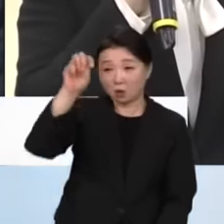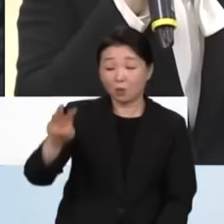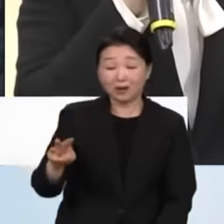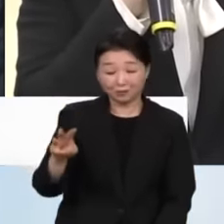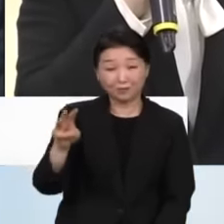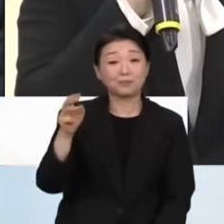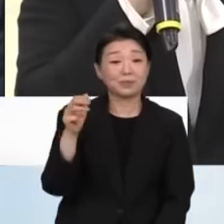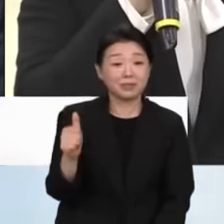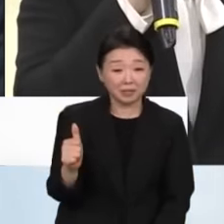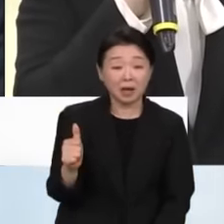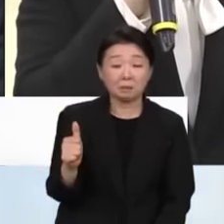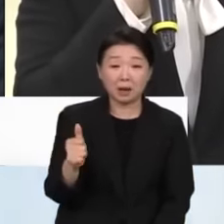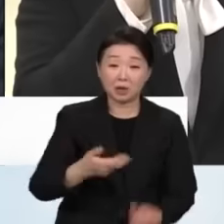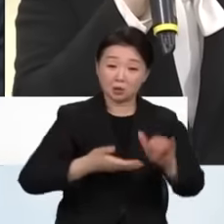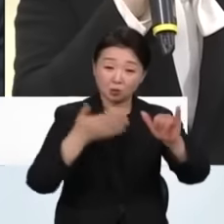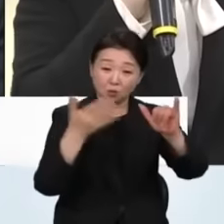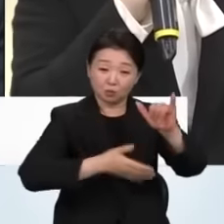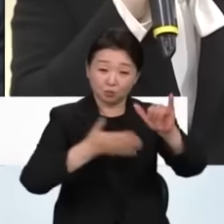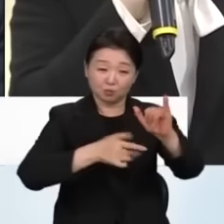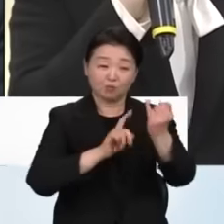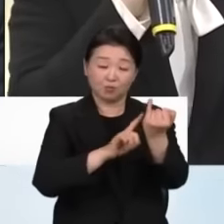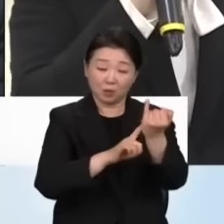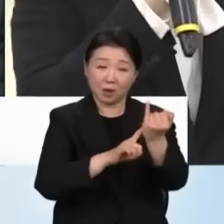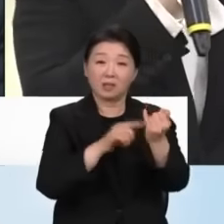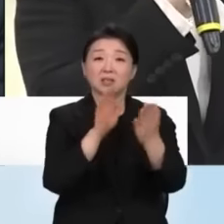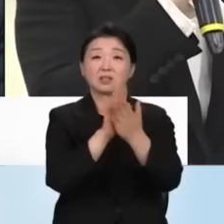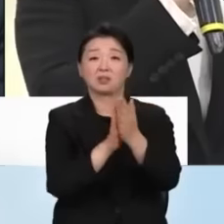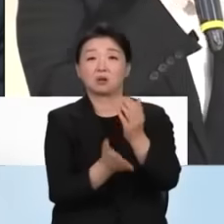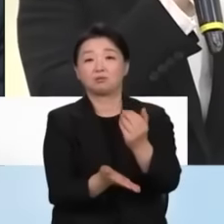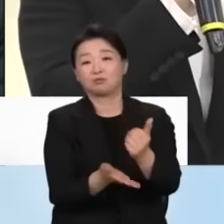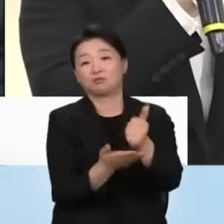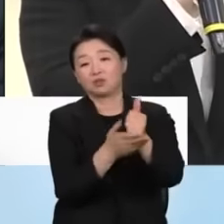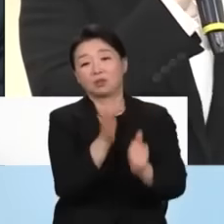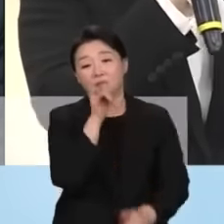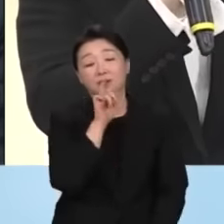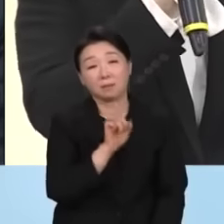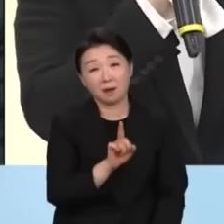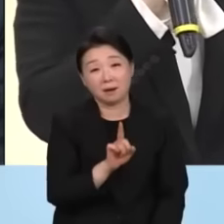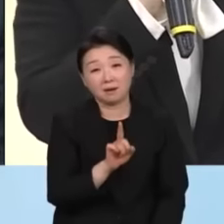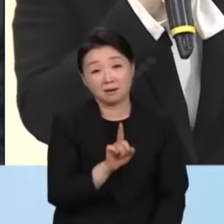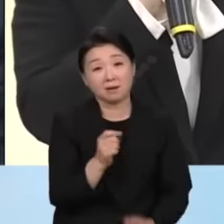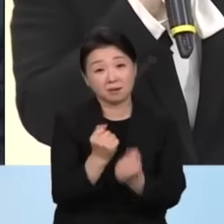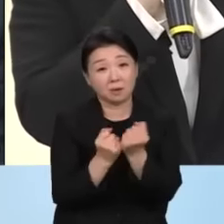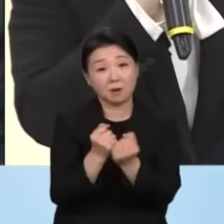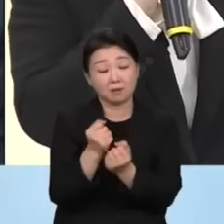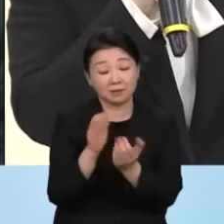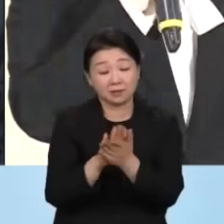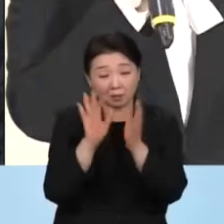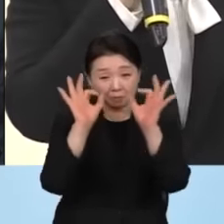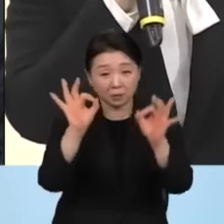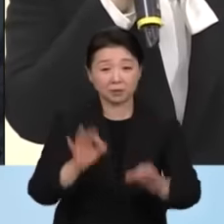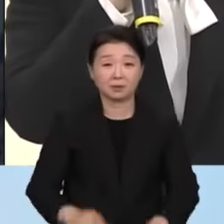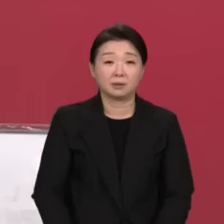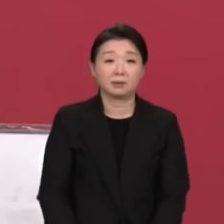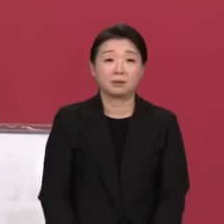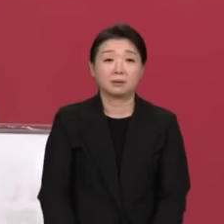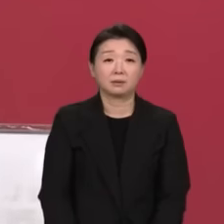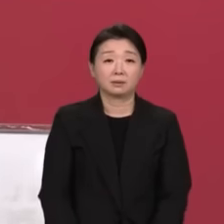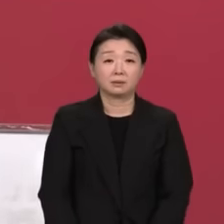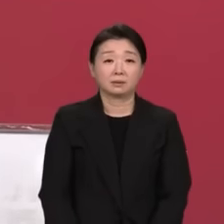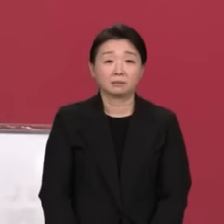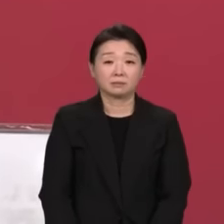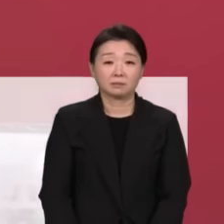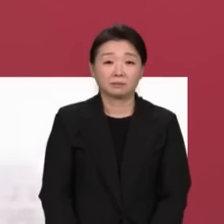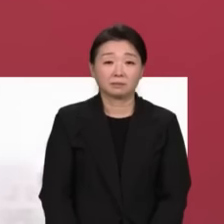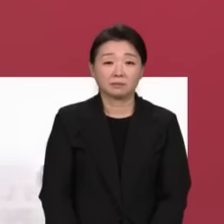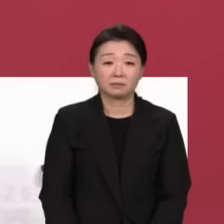유튜버 여성 정치인을 직접 추천했다는 사실도 공개했습니다. 이 설명은 직접 들어보시죠. 또